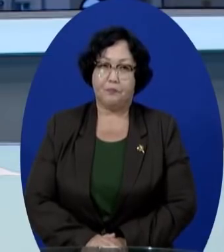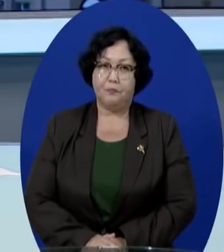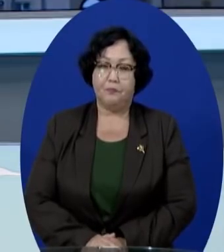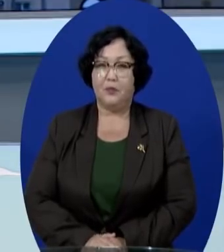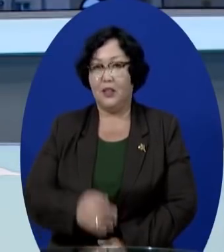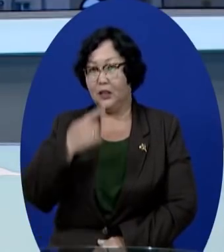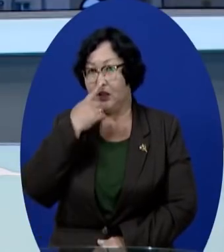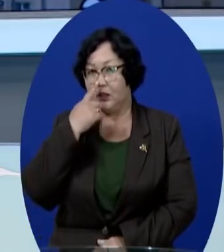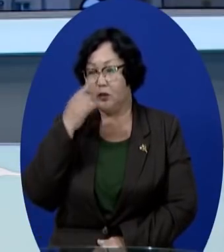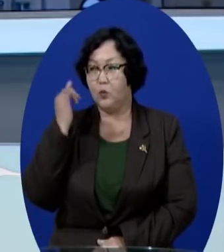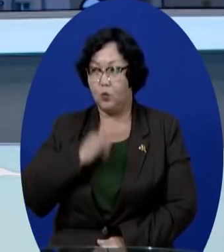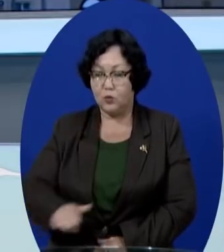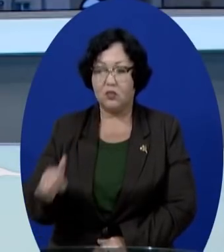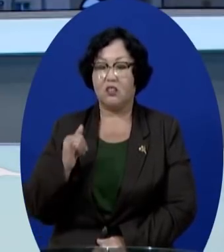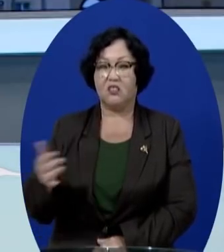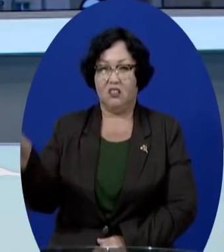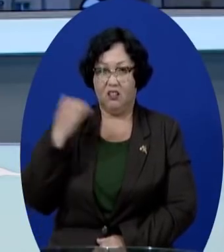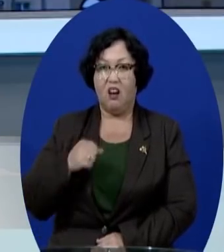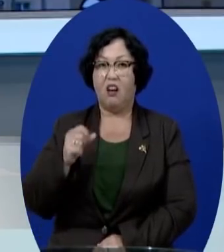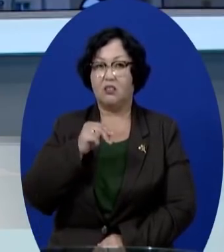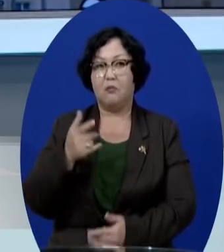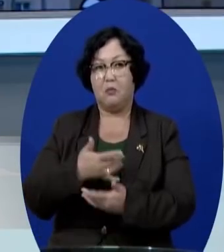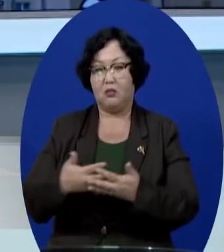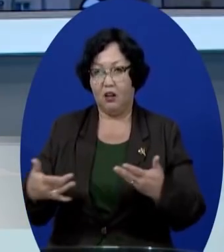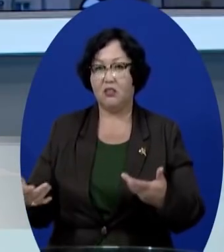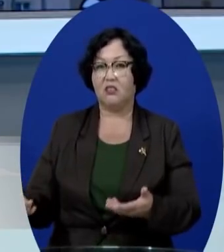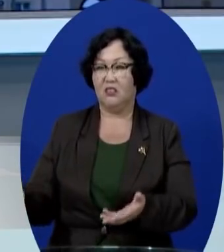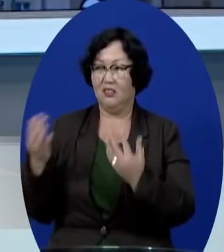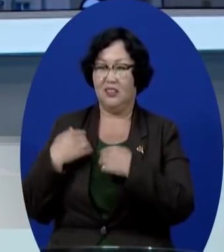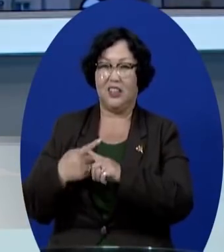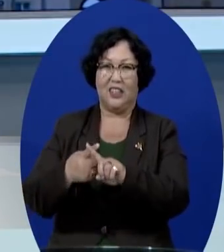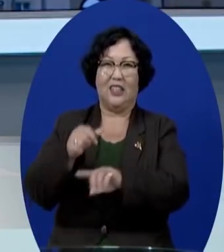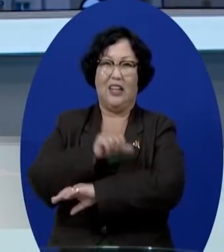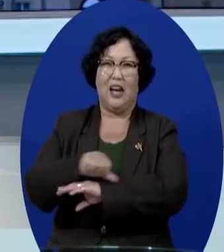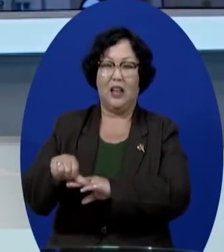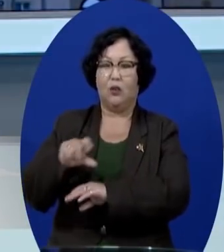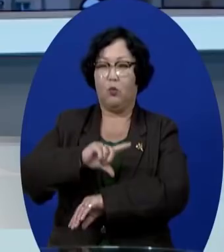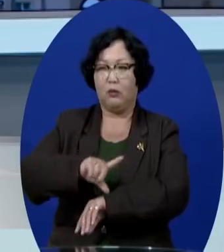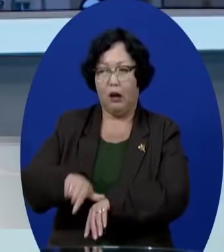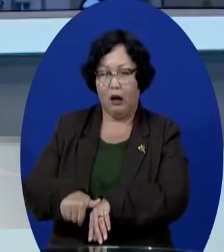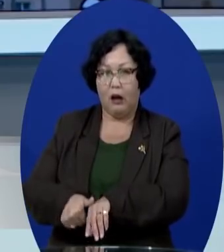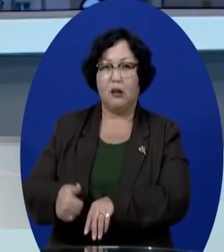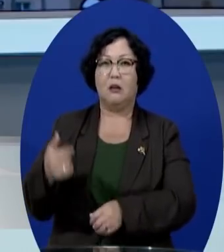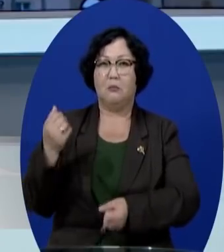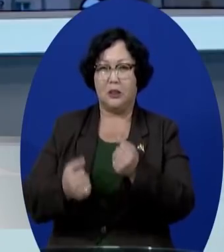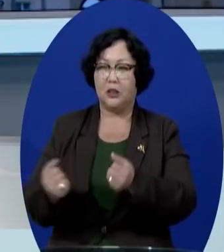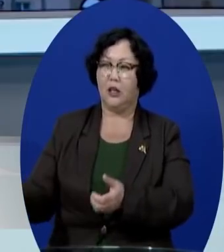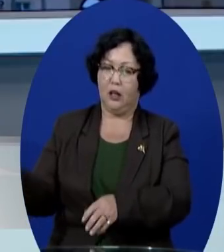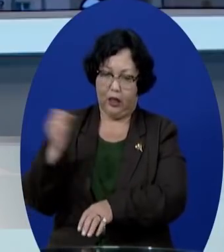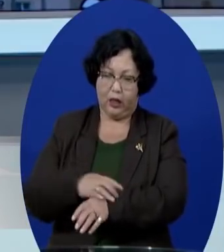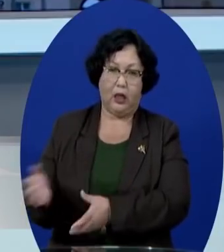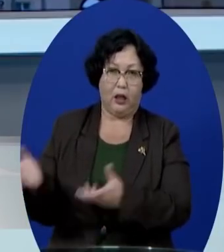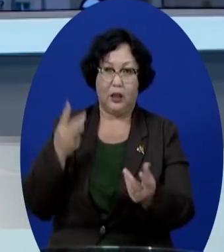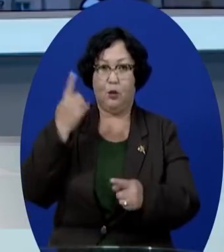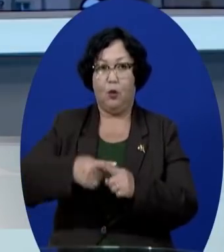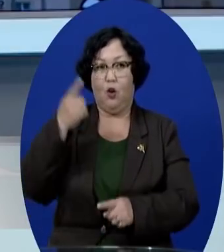Урт хилээр нэвтрэн ирэх ачаа тээвэр цар тахлын улмаас удаашралтай байгаа. Тиймээс зөвхөн авто тээврээр ачаагаа татан авахаас гадна төмөр замын тээврэлтийг 6